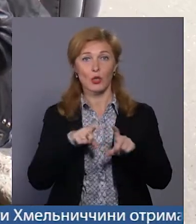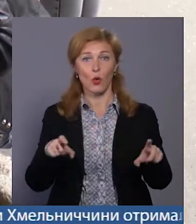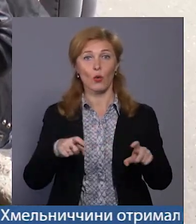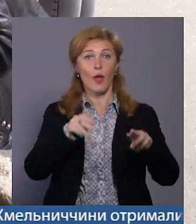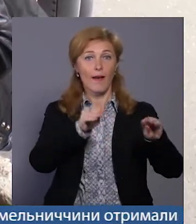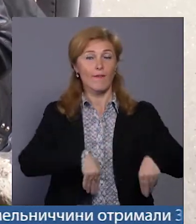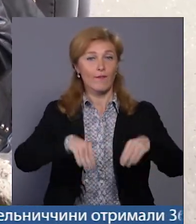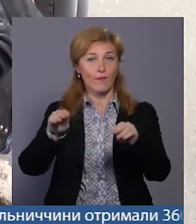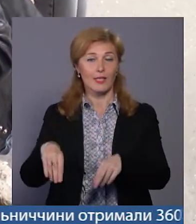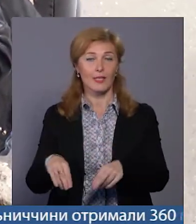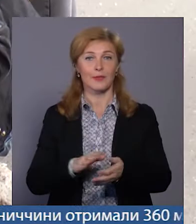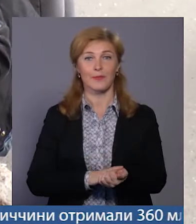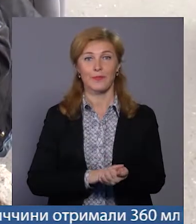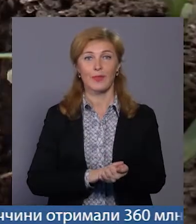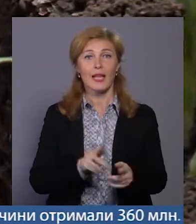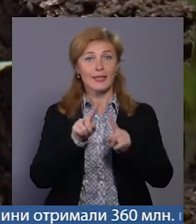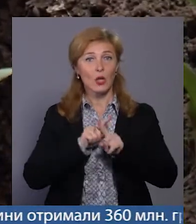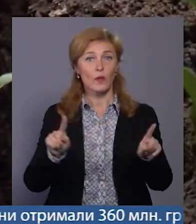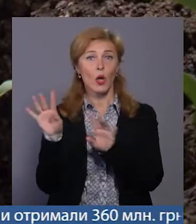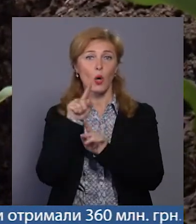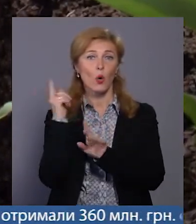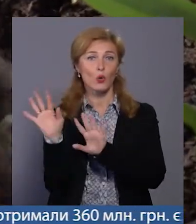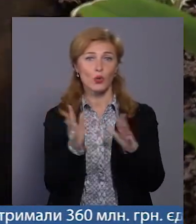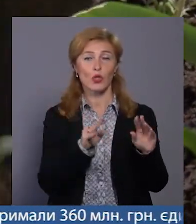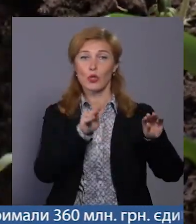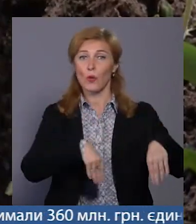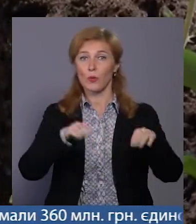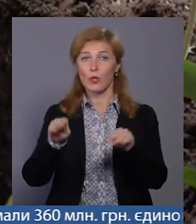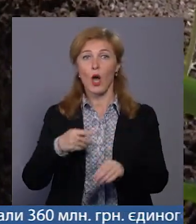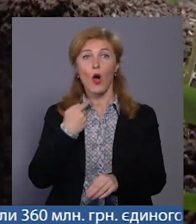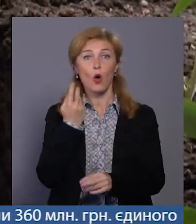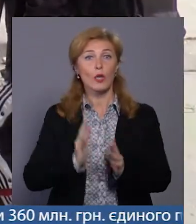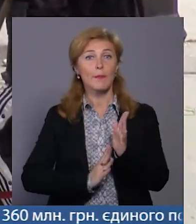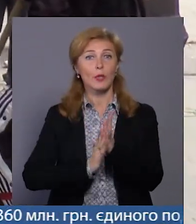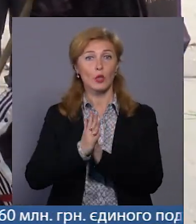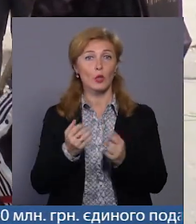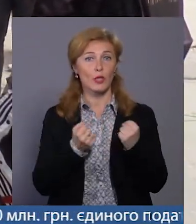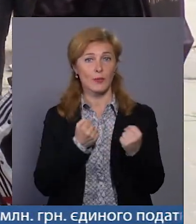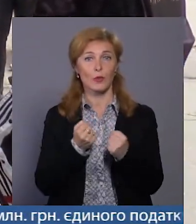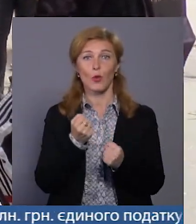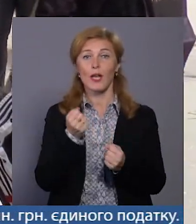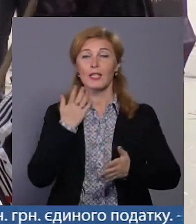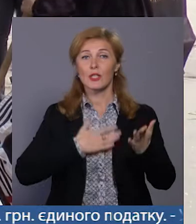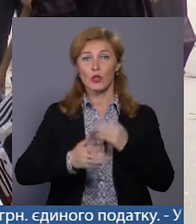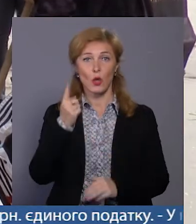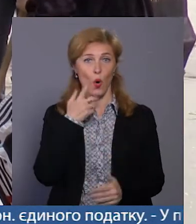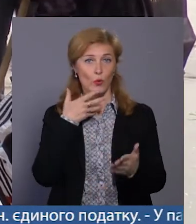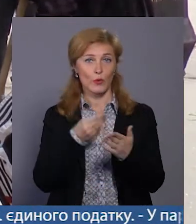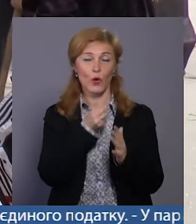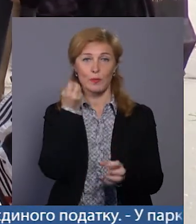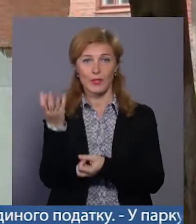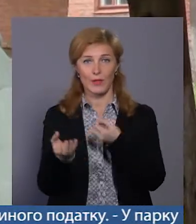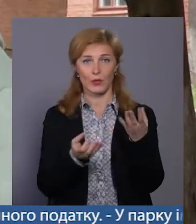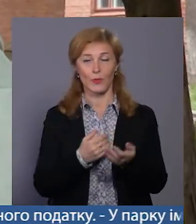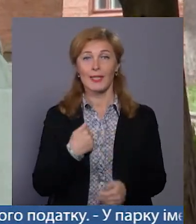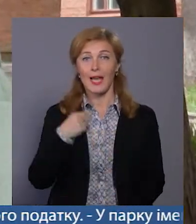алею старшокласників. Декоративні кущі, що висадили на ній, коли підростуть і зміцніють, тішитимуть око своїм цвітом.